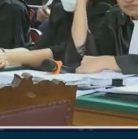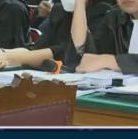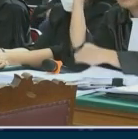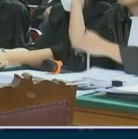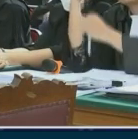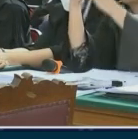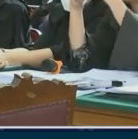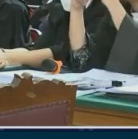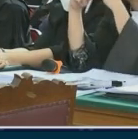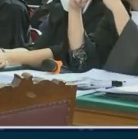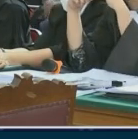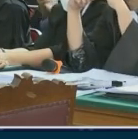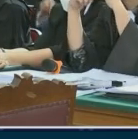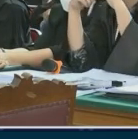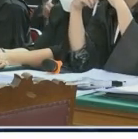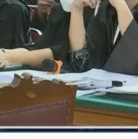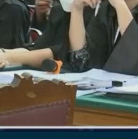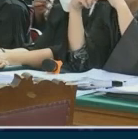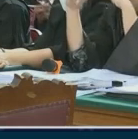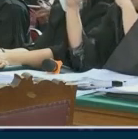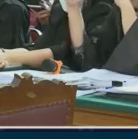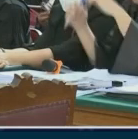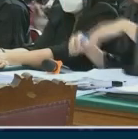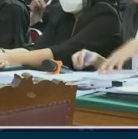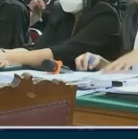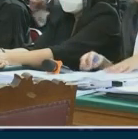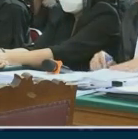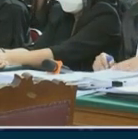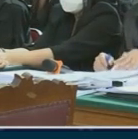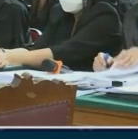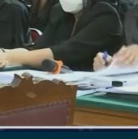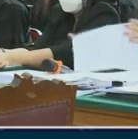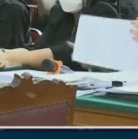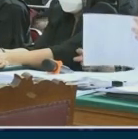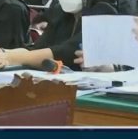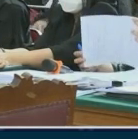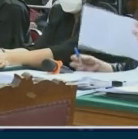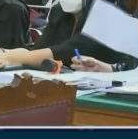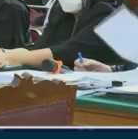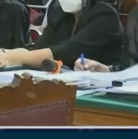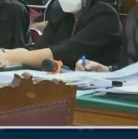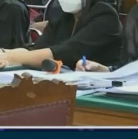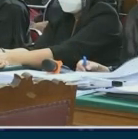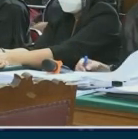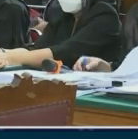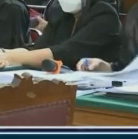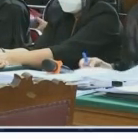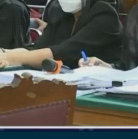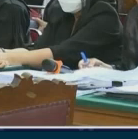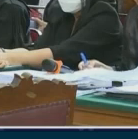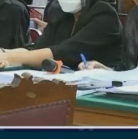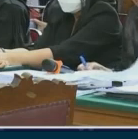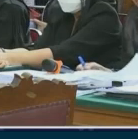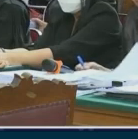untuk saudara Richard pertanyaannya Apakah kamu memberikan keterangan palsu bahwa kamu menembak tuh